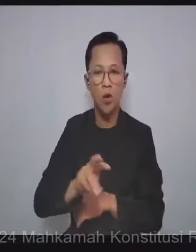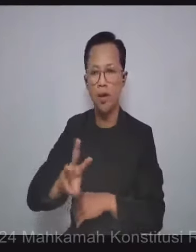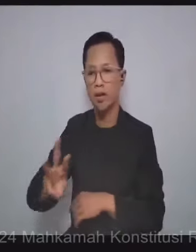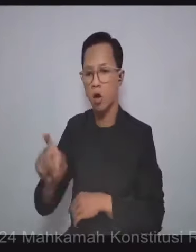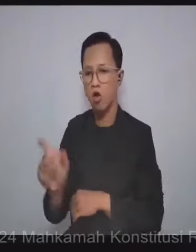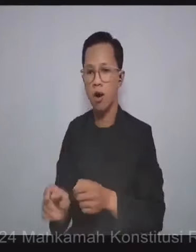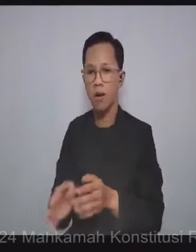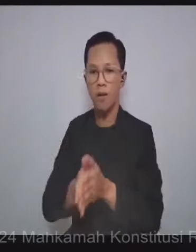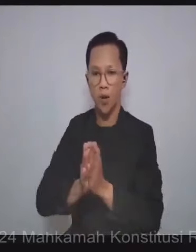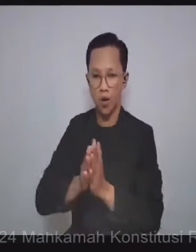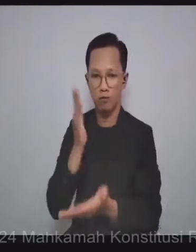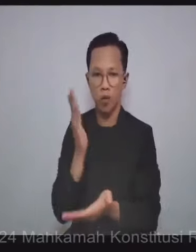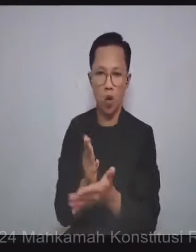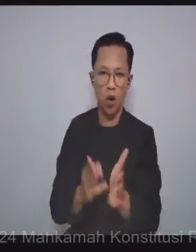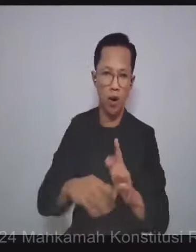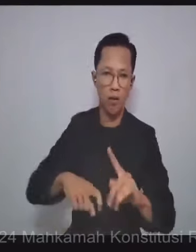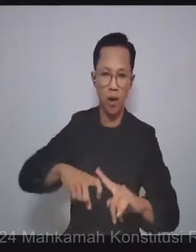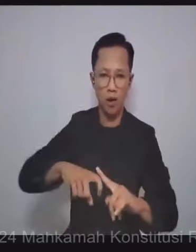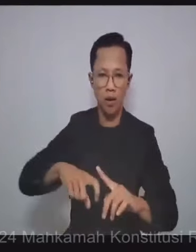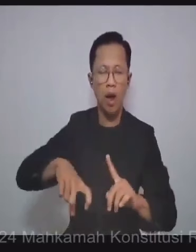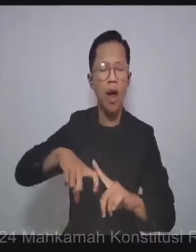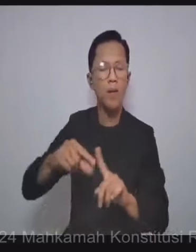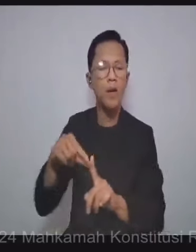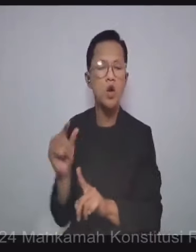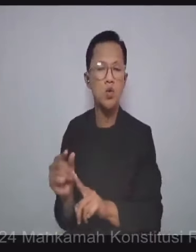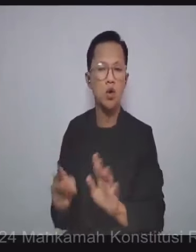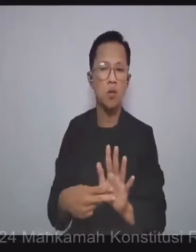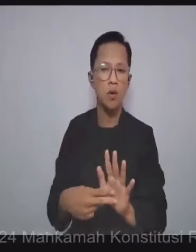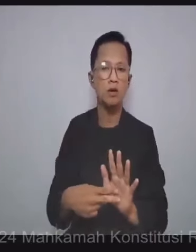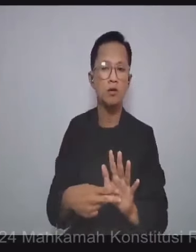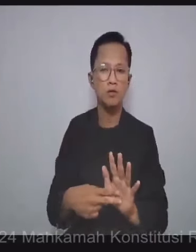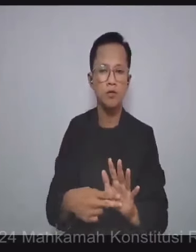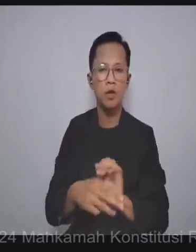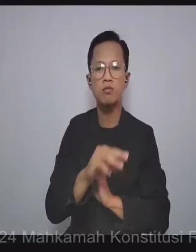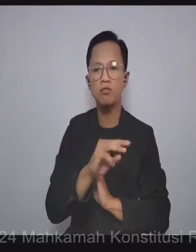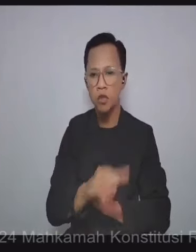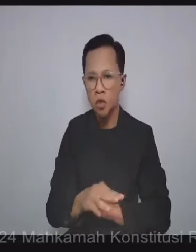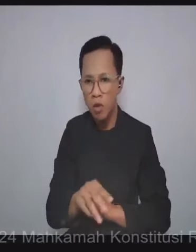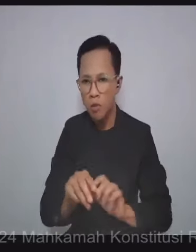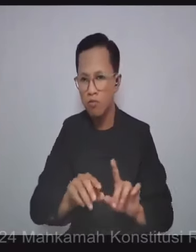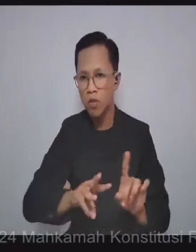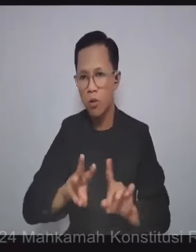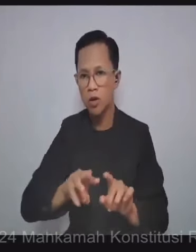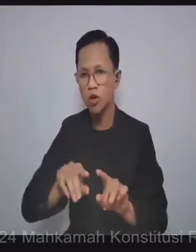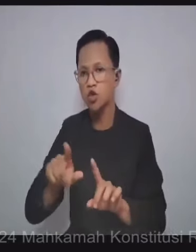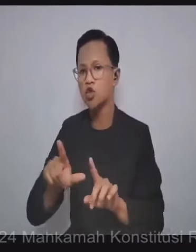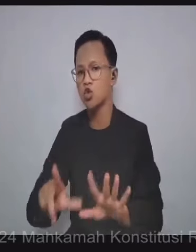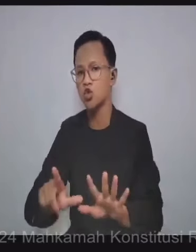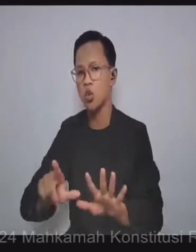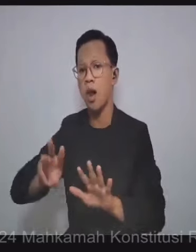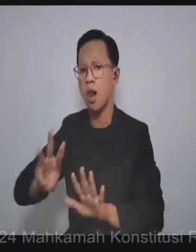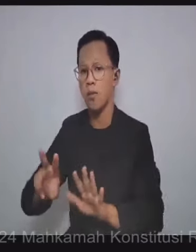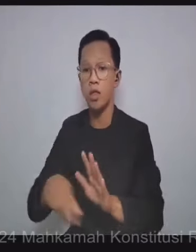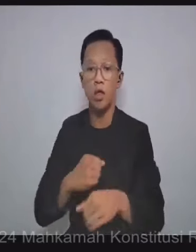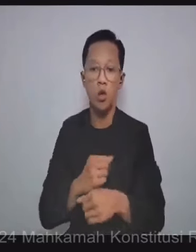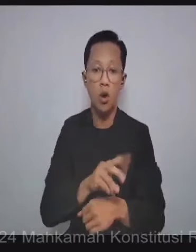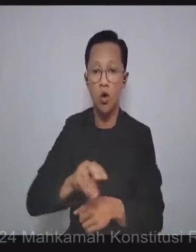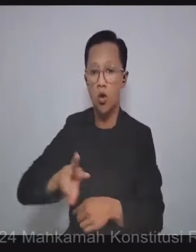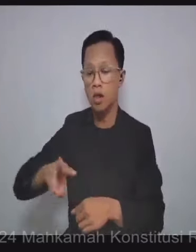keputusan KPU nomor 1378 tahun 2023 tentang pedoman teknis pendaftaran verifikasi dan penetapan Pasangan calon